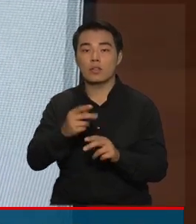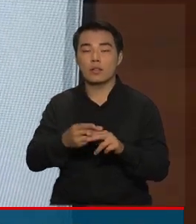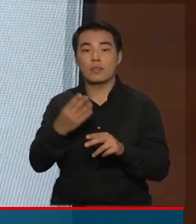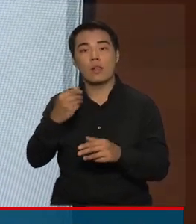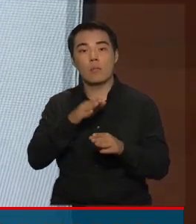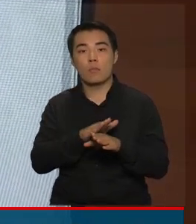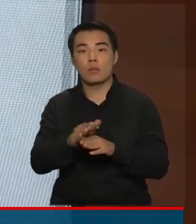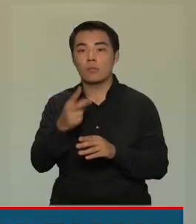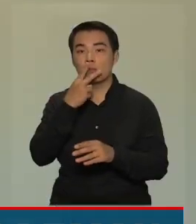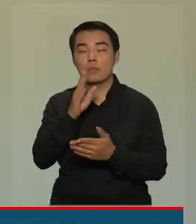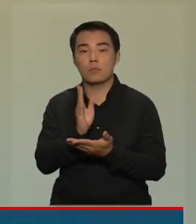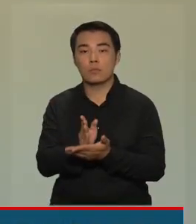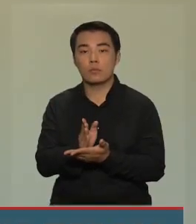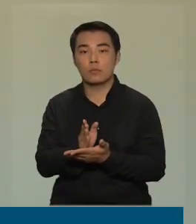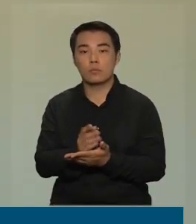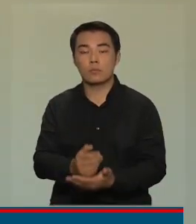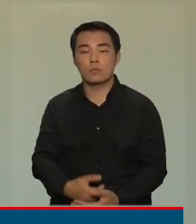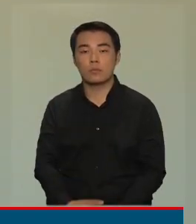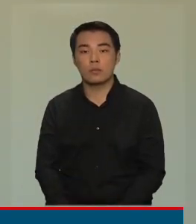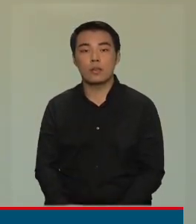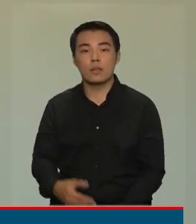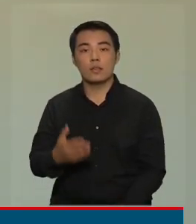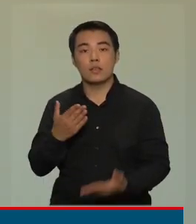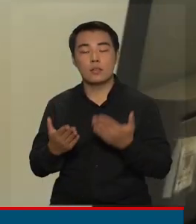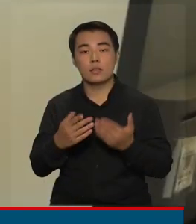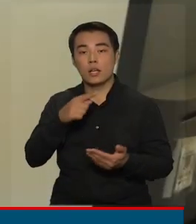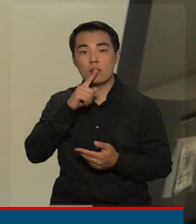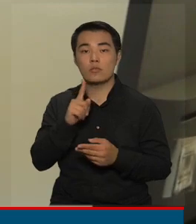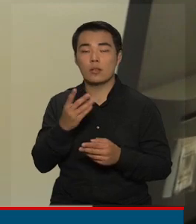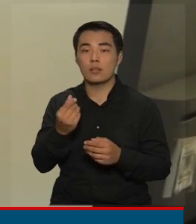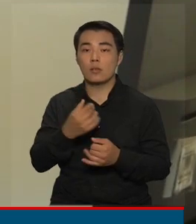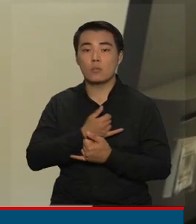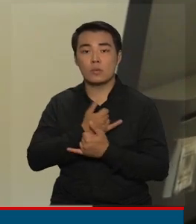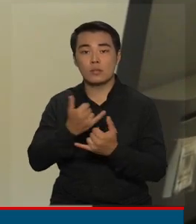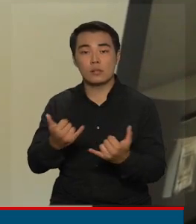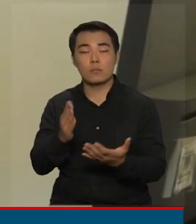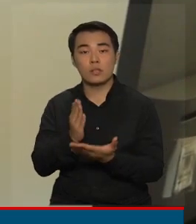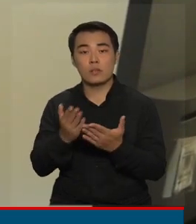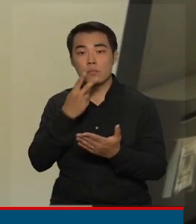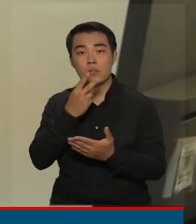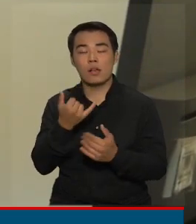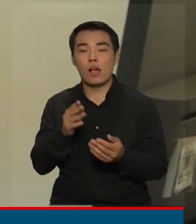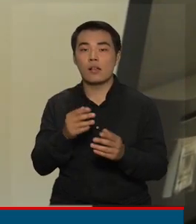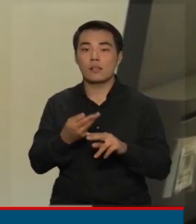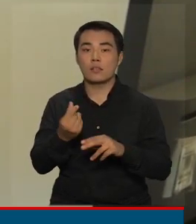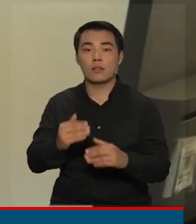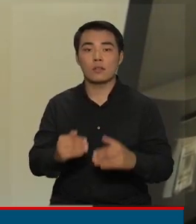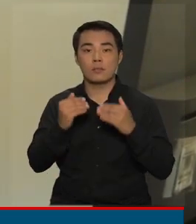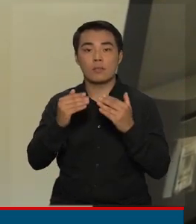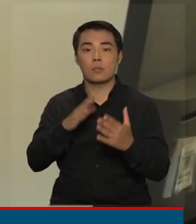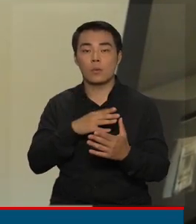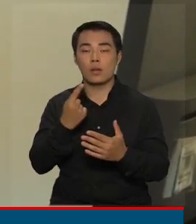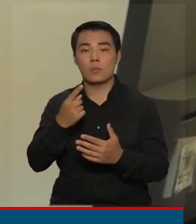саясатын қайта қарауды ұсынады. Если говорить по тарифам, тариф мәселесіне тоқталып өтсек, баға өсті, 1